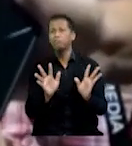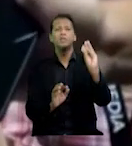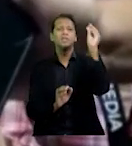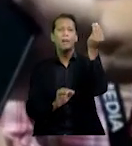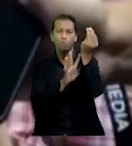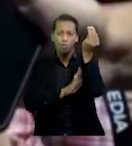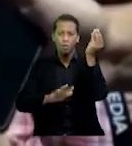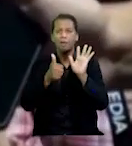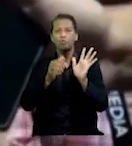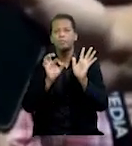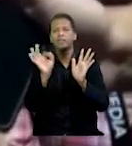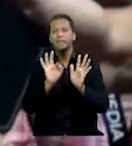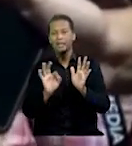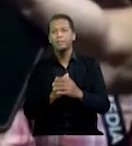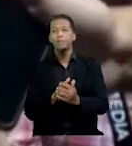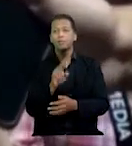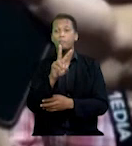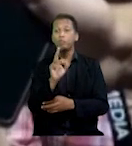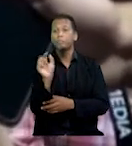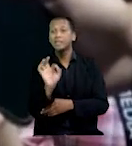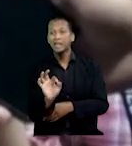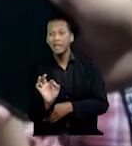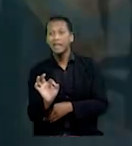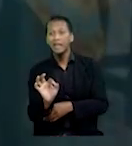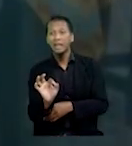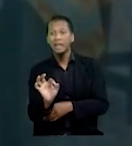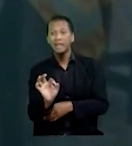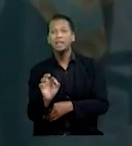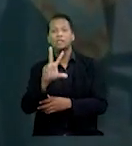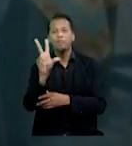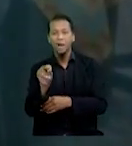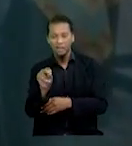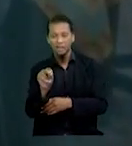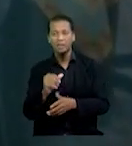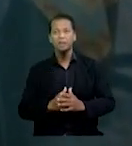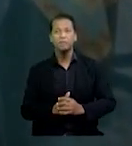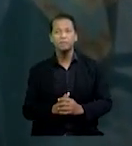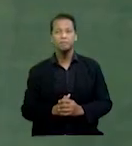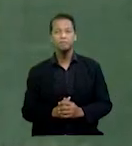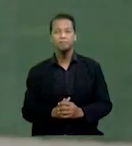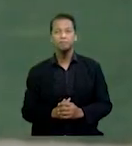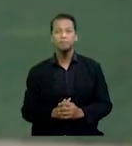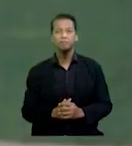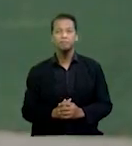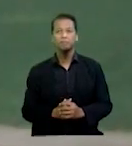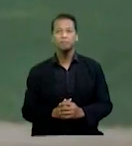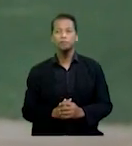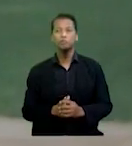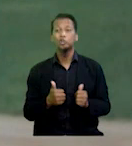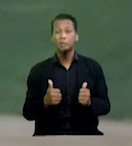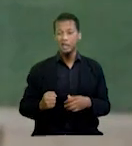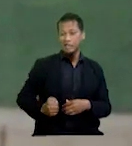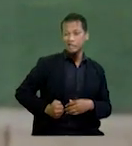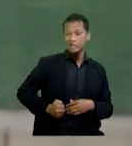Jakarta, kemudian 20% adalah di Jawa Barat. Guna mencegah bertambahnya kasus gagal ginjal akut pada anak,